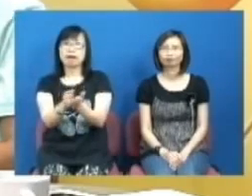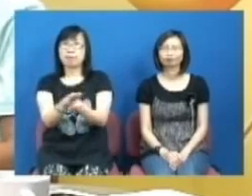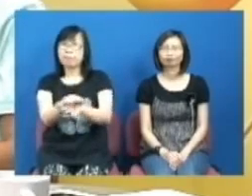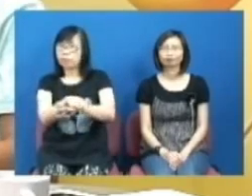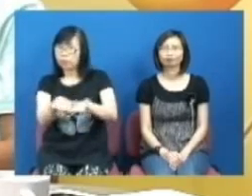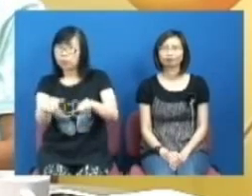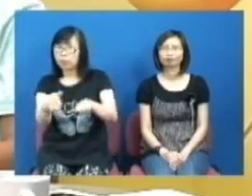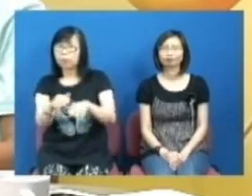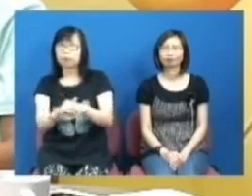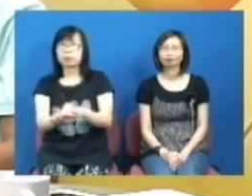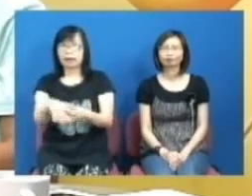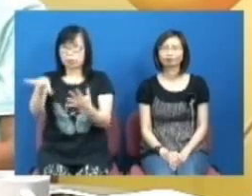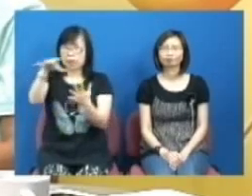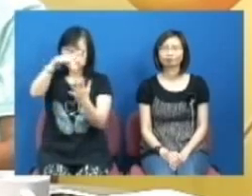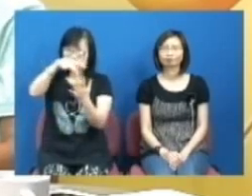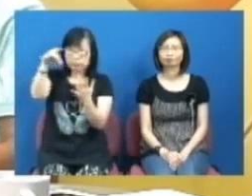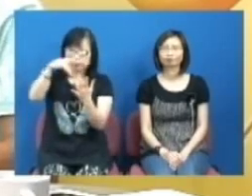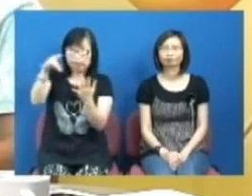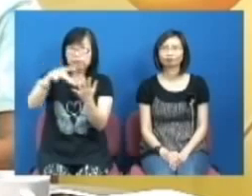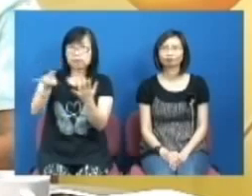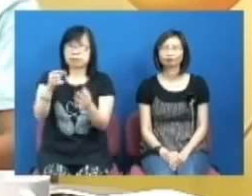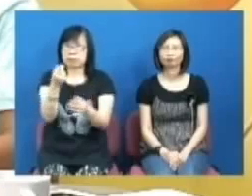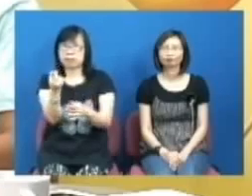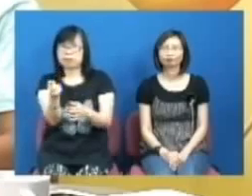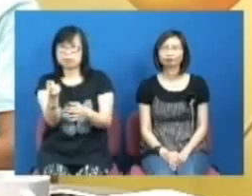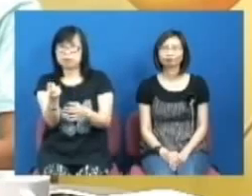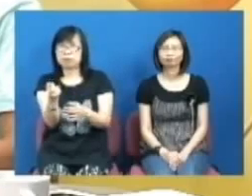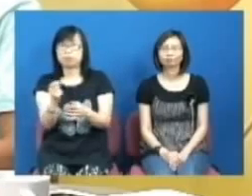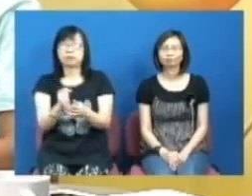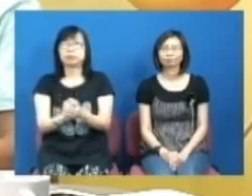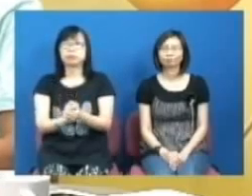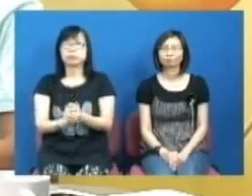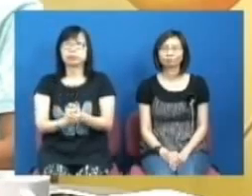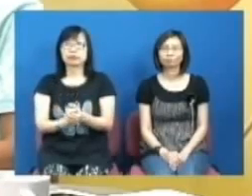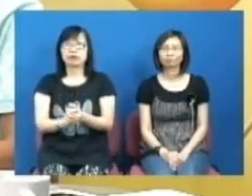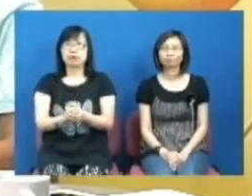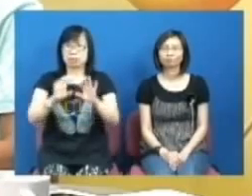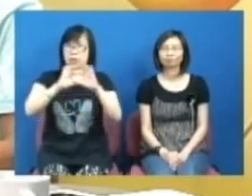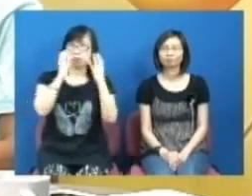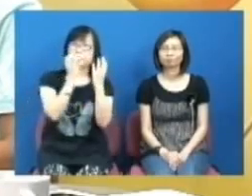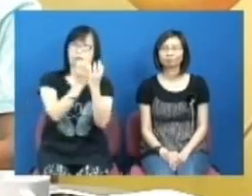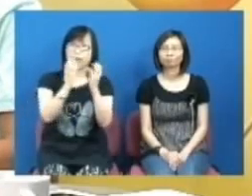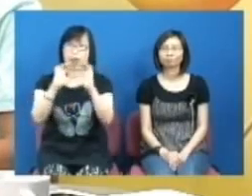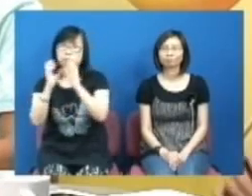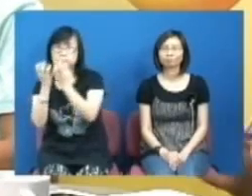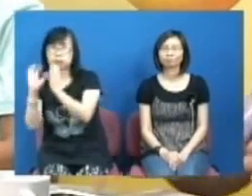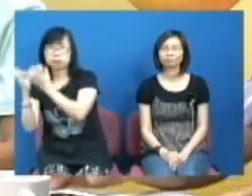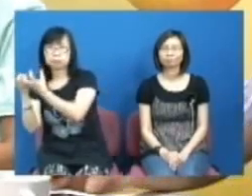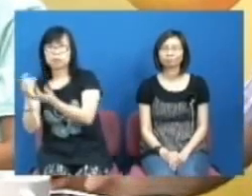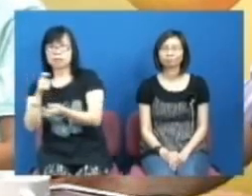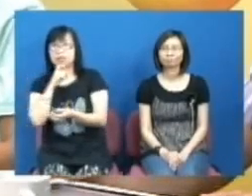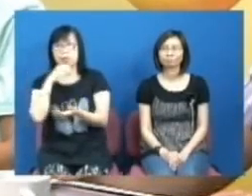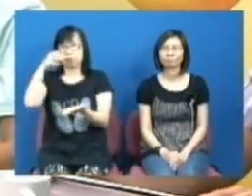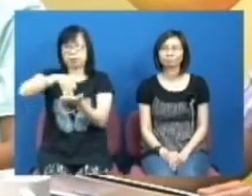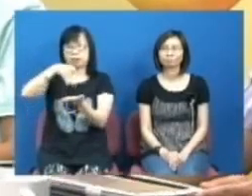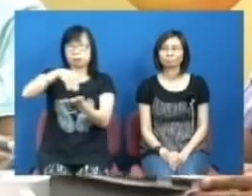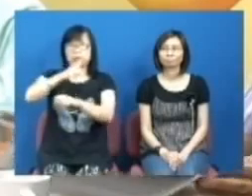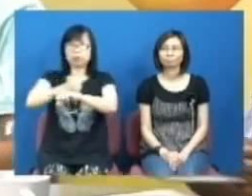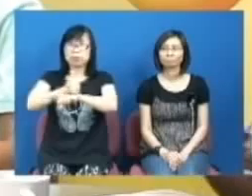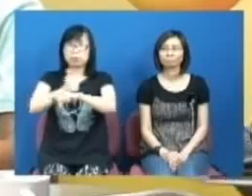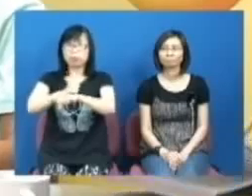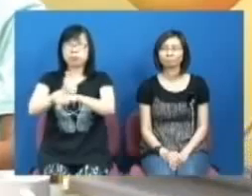樣咧，係揀啲人又係令到即係少，即係一啲黨派咧可以有參與嘅機會。咁我覺得其實呢個